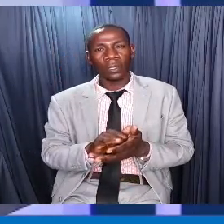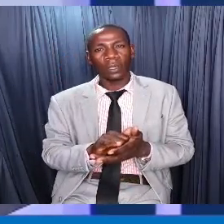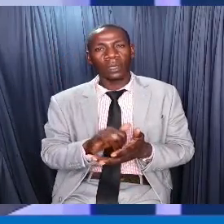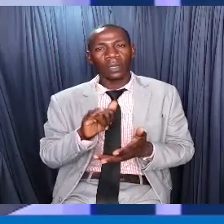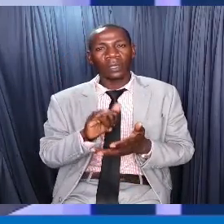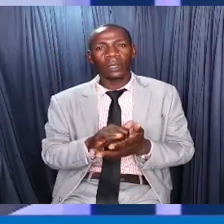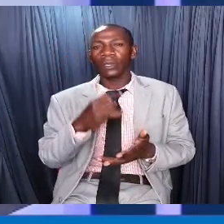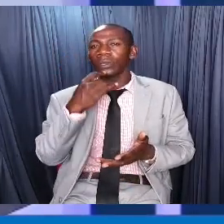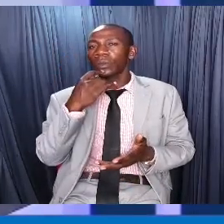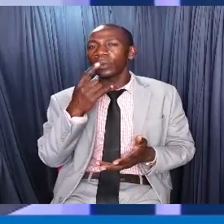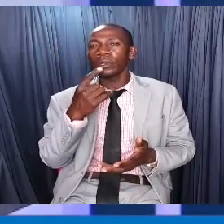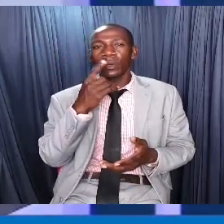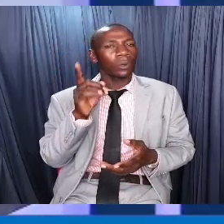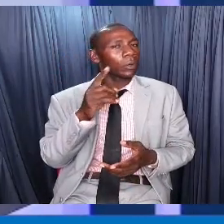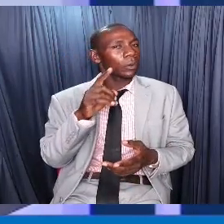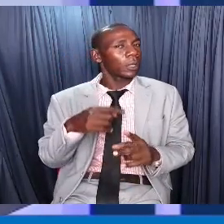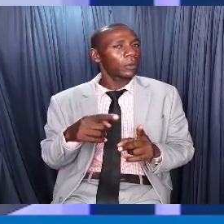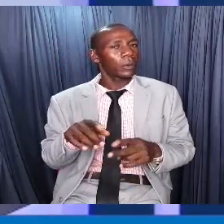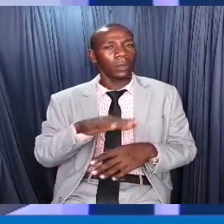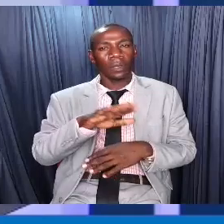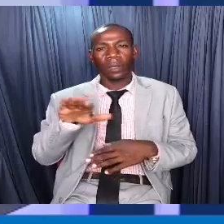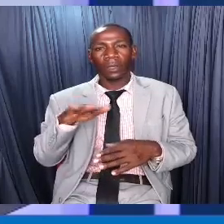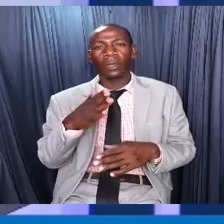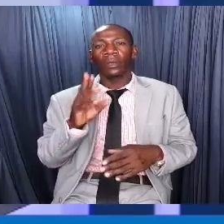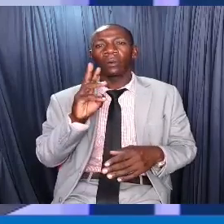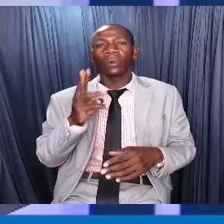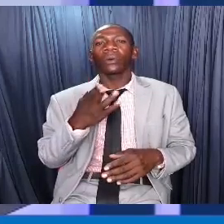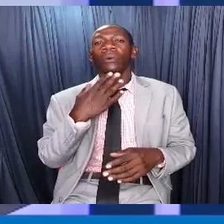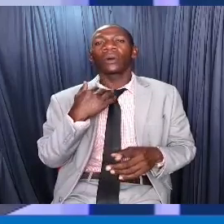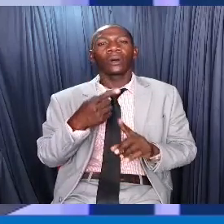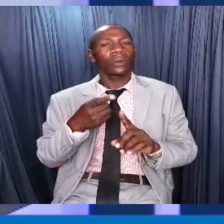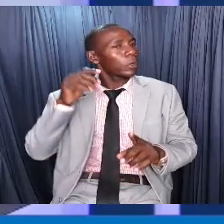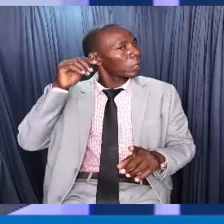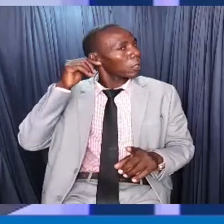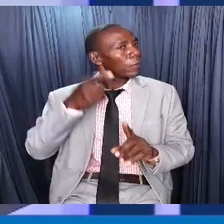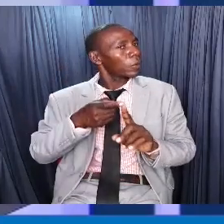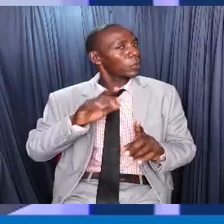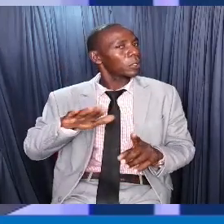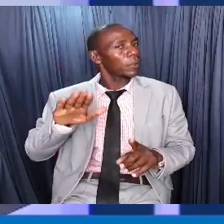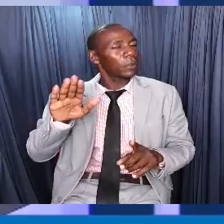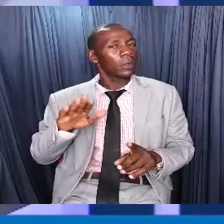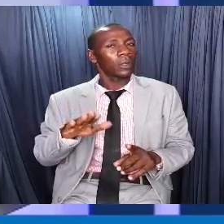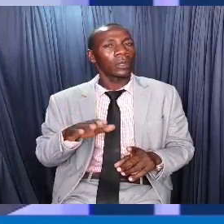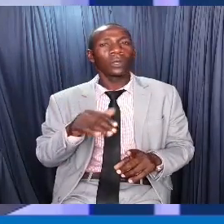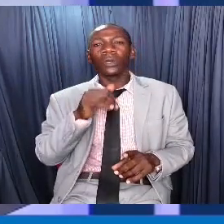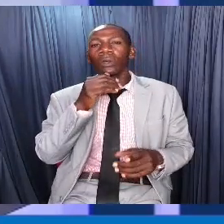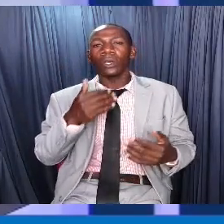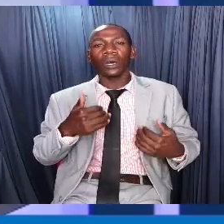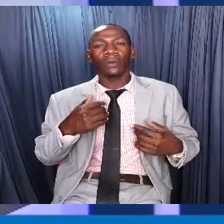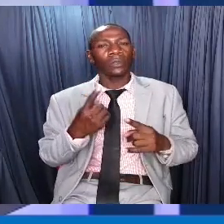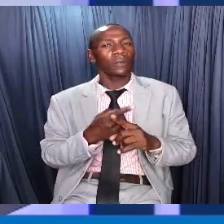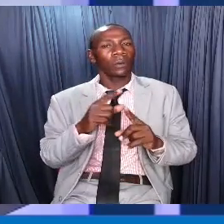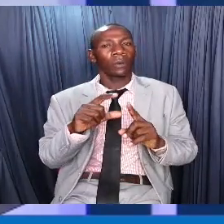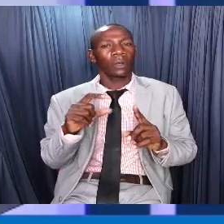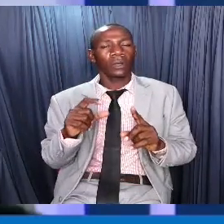inanenwa vibaya kila mahali. That is spoken ill everywhere. Sasa tunataka kusikia kutoka kwako wewe. Now we want to hear from you as a David. Ah, naye hana maneno mengine. Now he never